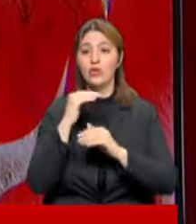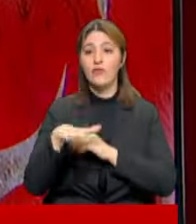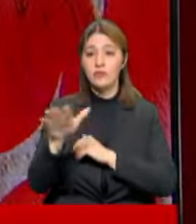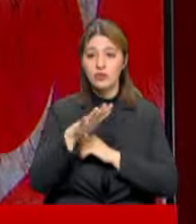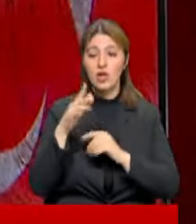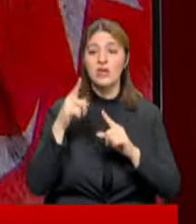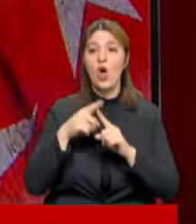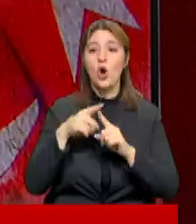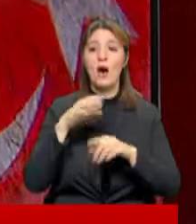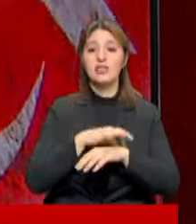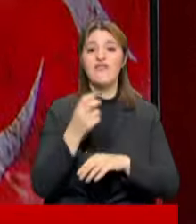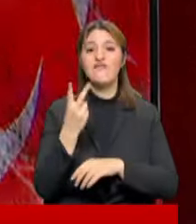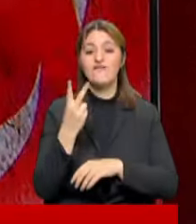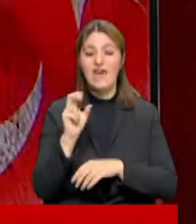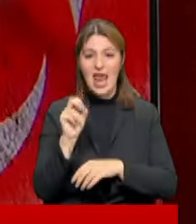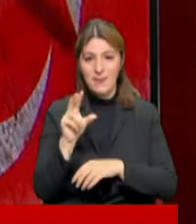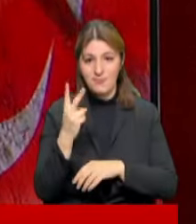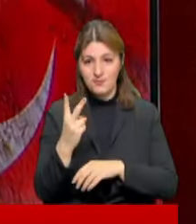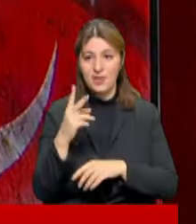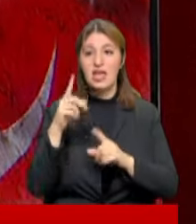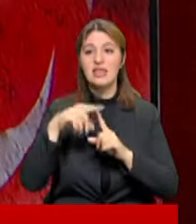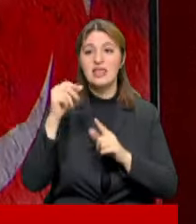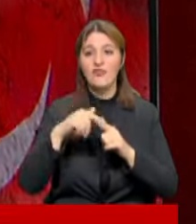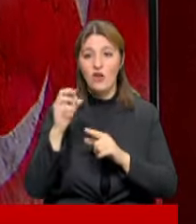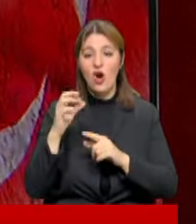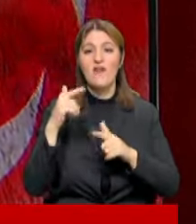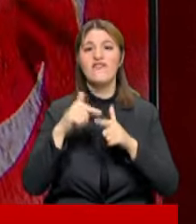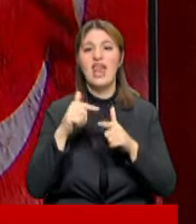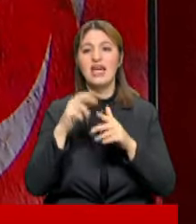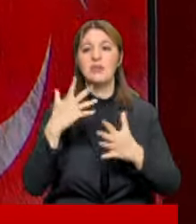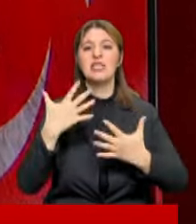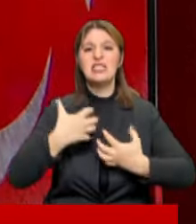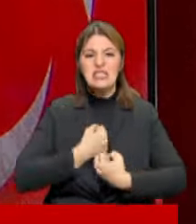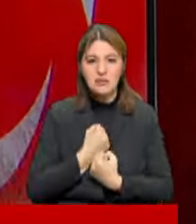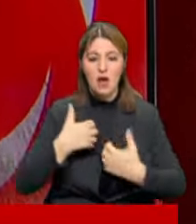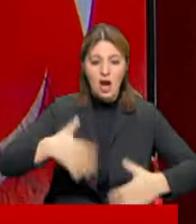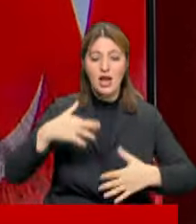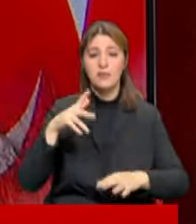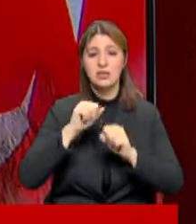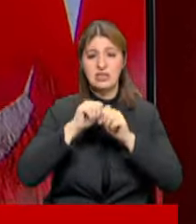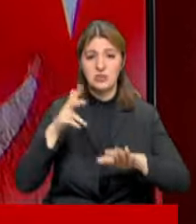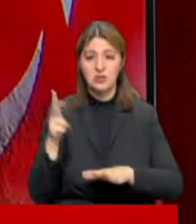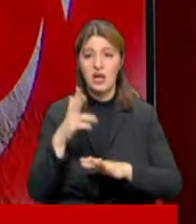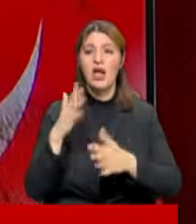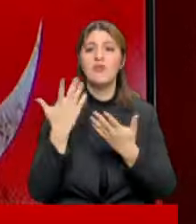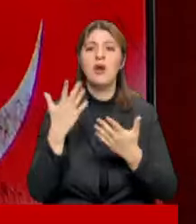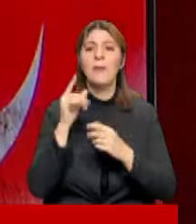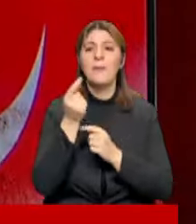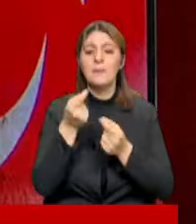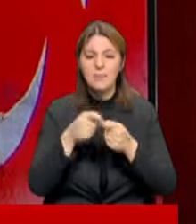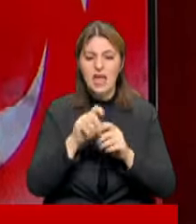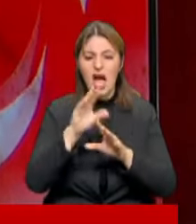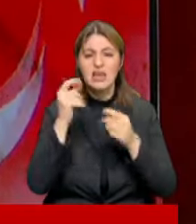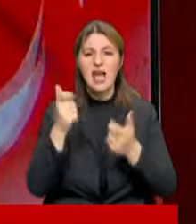trahom hastası verem tifo frengi gibi sıtma gibi hastalıklar yaygın bit her evde var